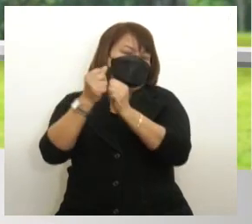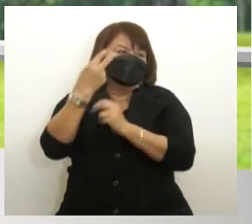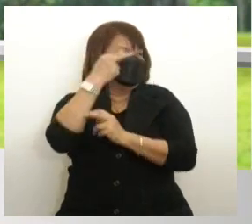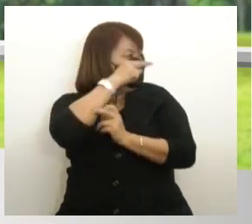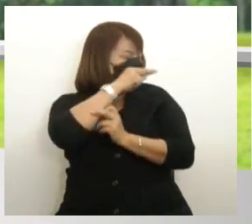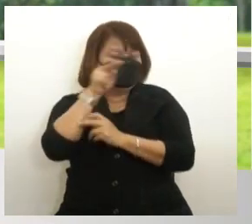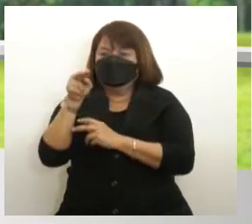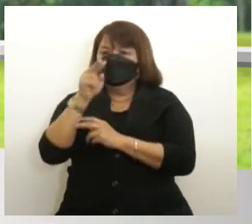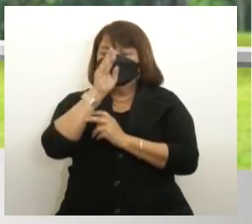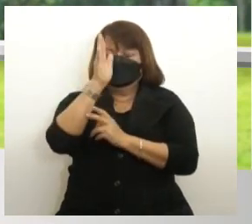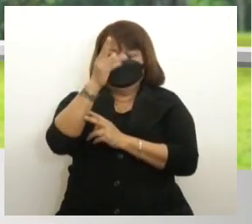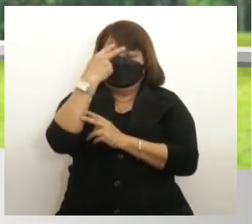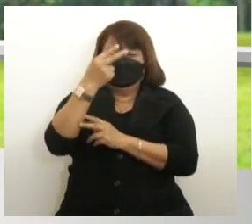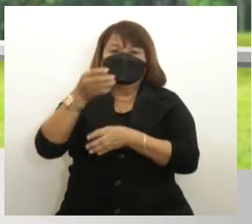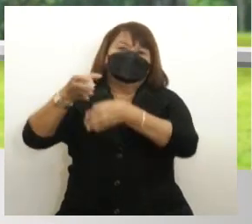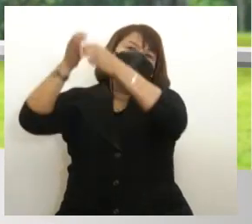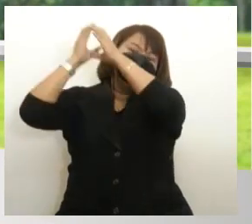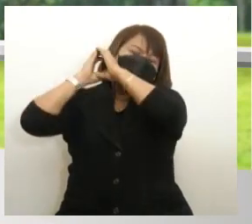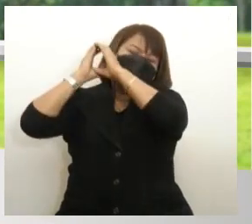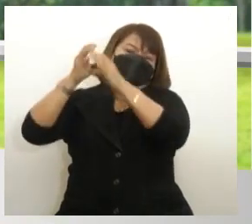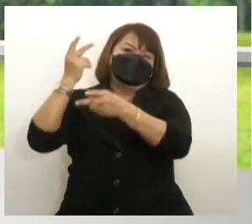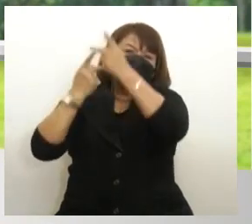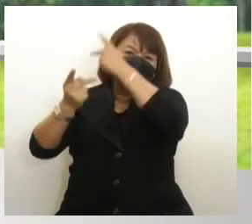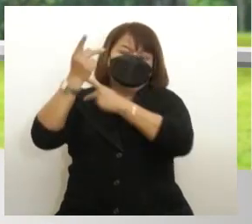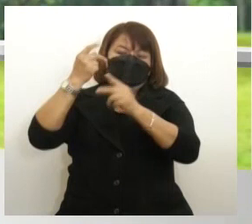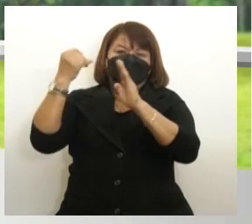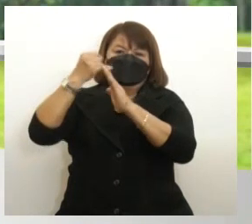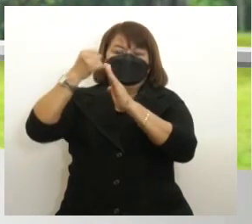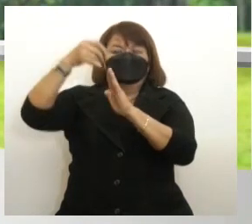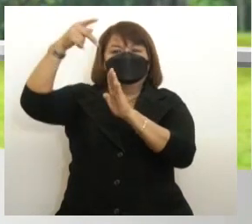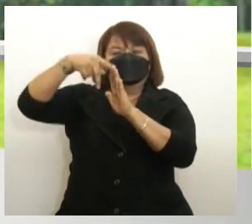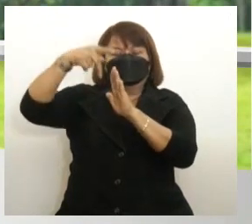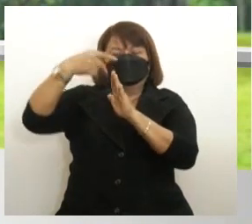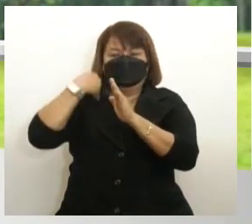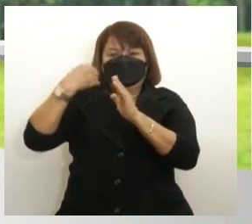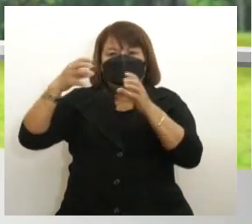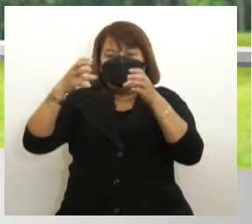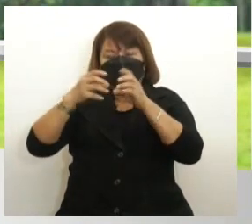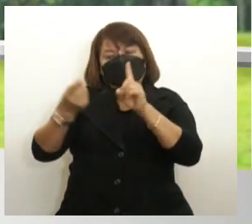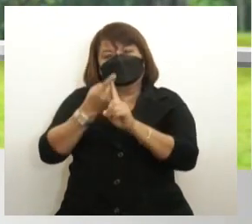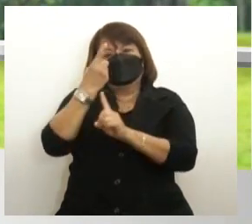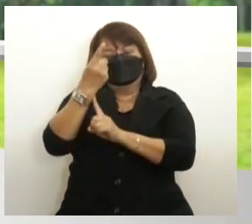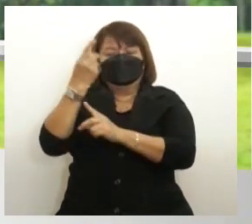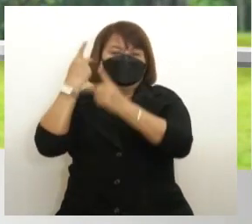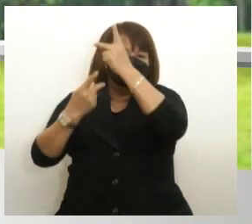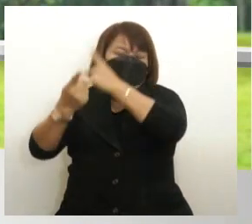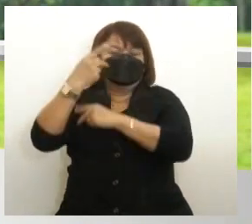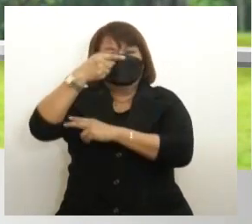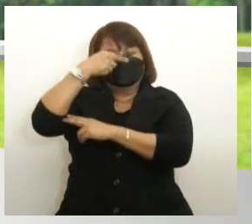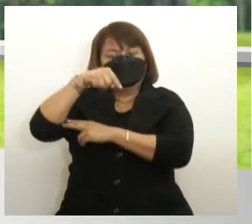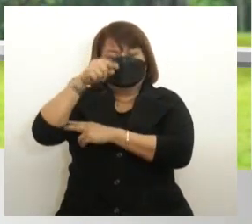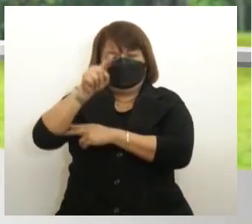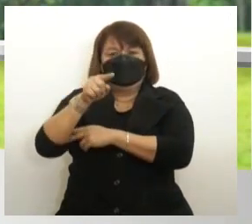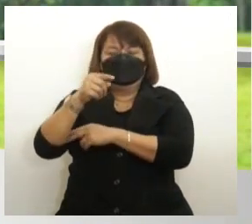าย้อนรอยประวัติศาสตร์เมืองแพร่ในวันนี้เป็นการนำเสนอในตอนแรกนะคะกับประวัติศาสตร์ชาติไทยสู่การเรียนรู้